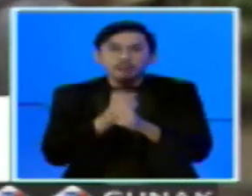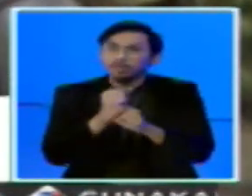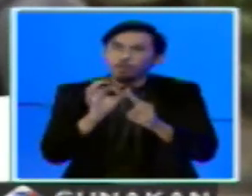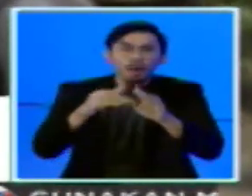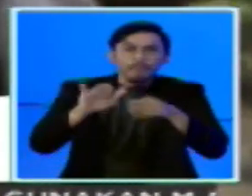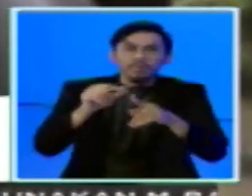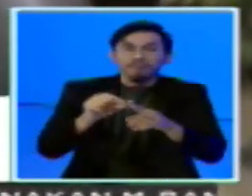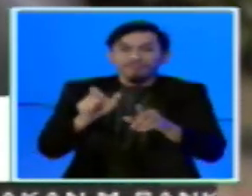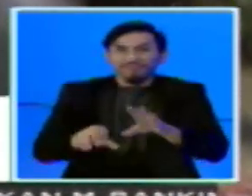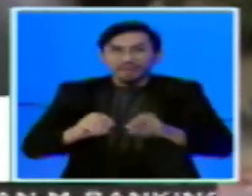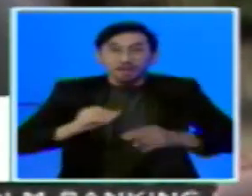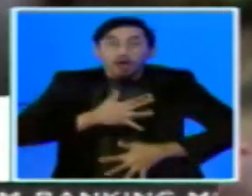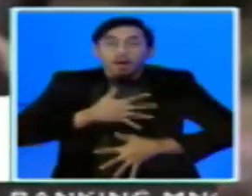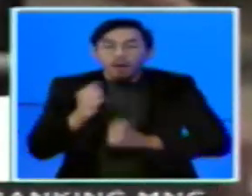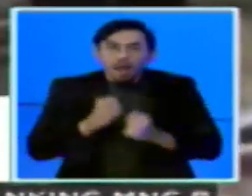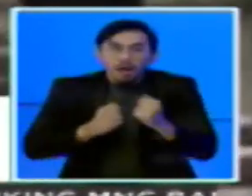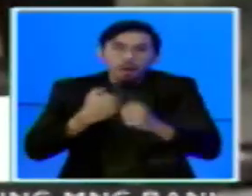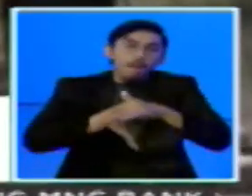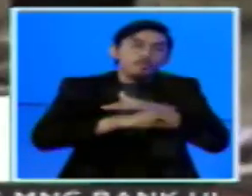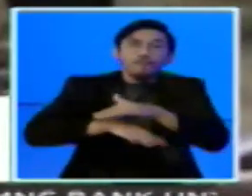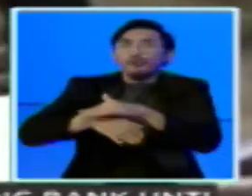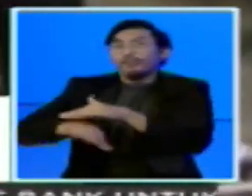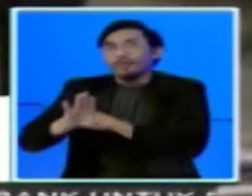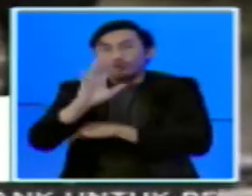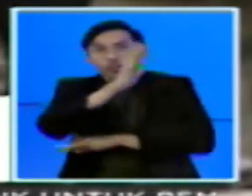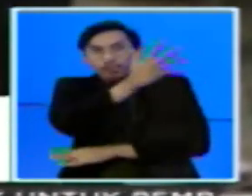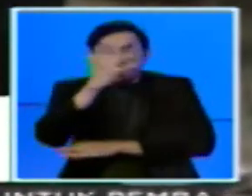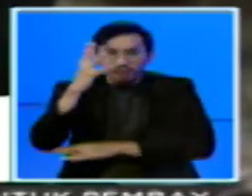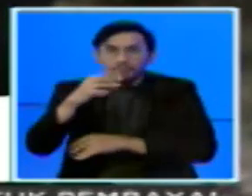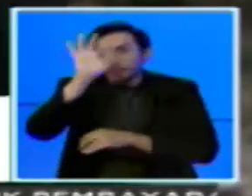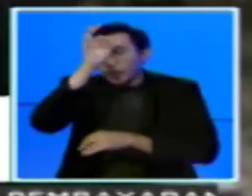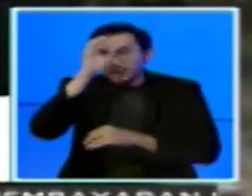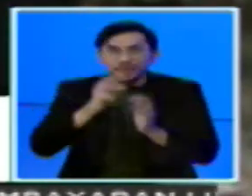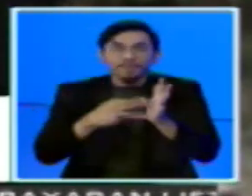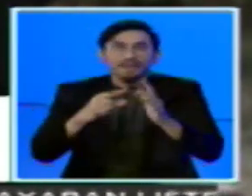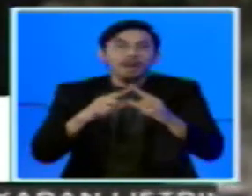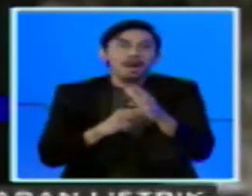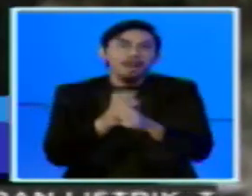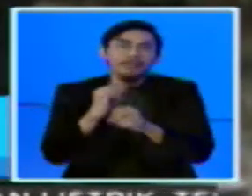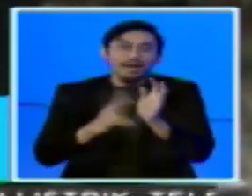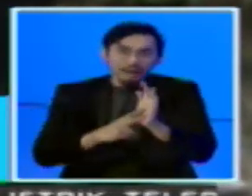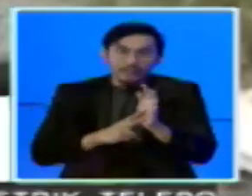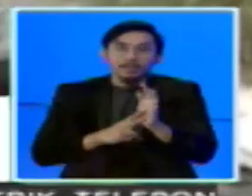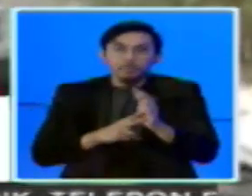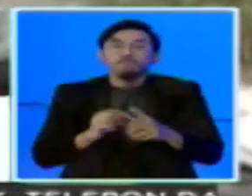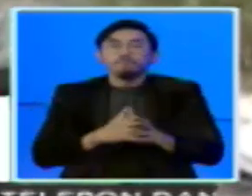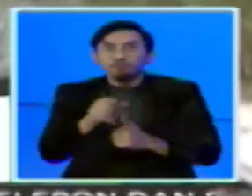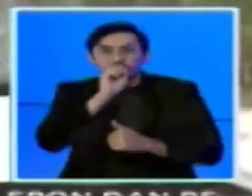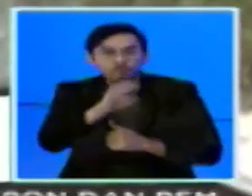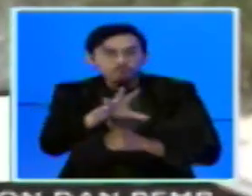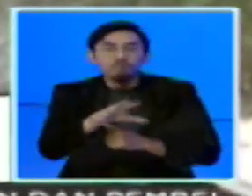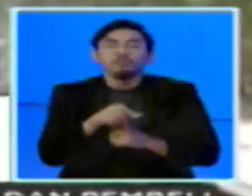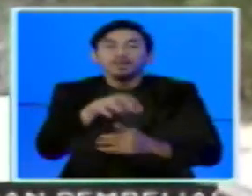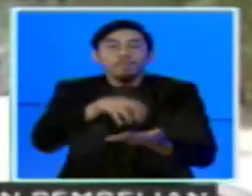sontak panik dan melarikan diri menuju hutan. Kasat Sabara Polres Merangin AKP Sampe Nababan mengatakan di lokasi ini